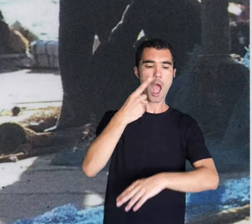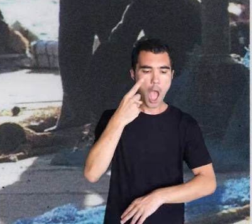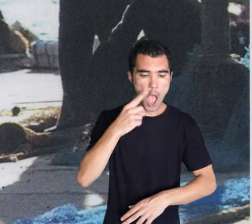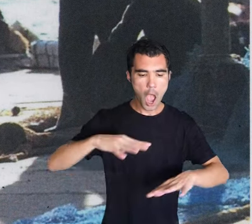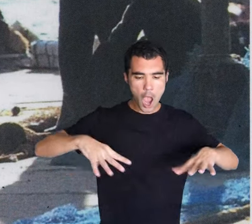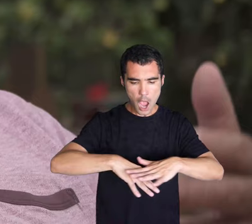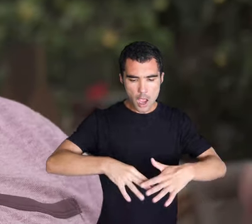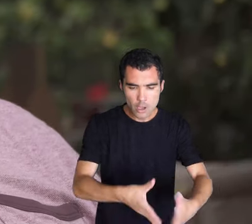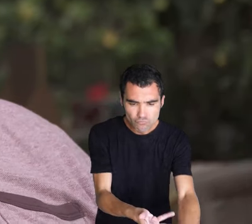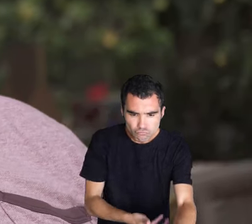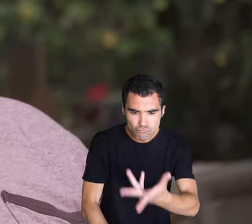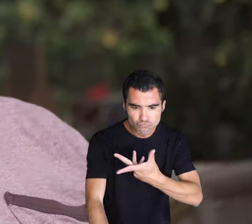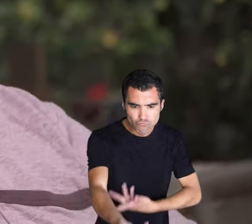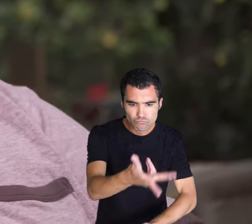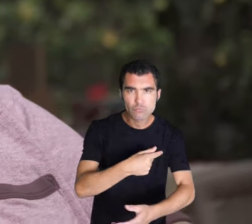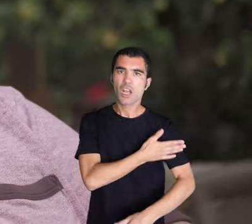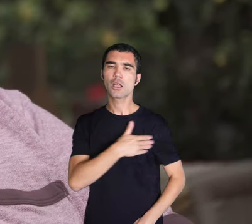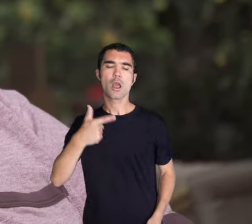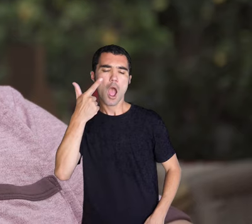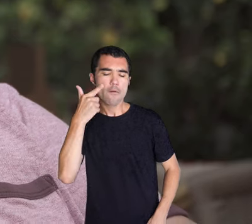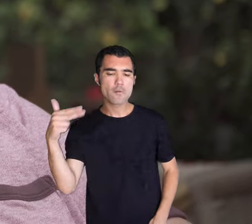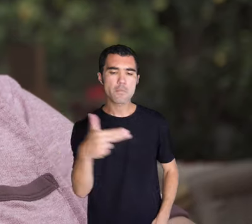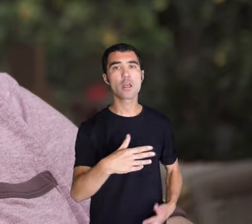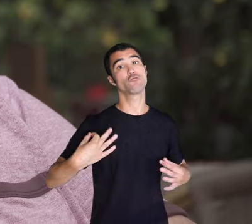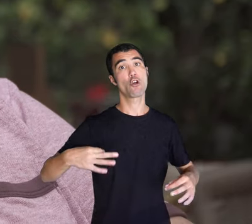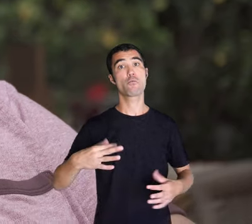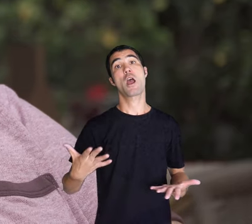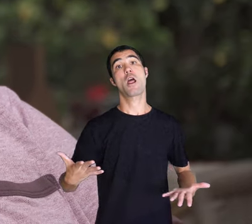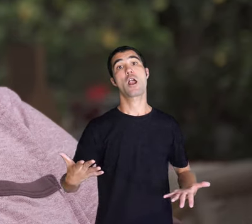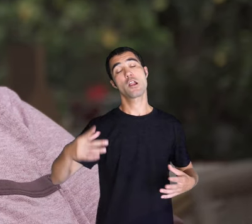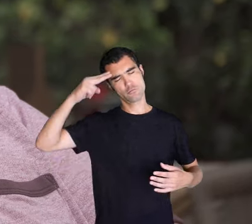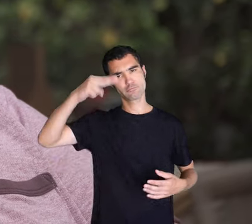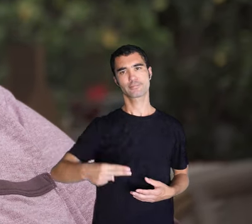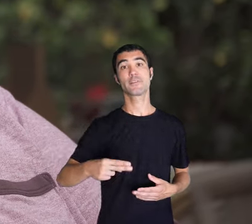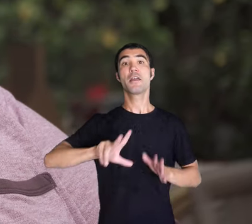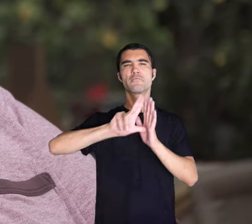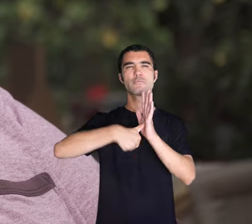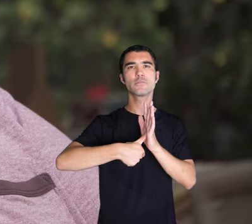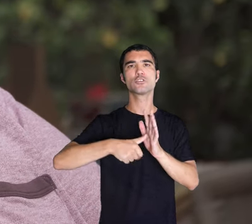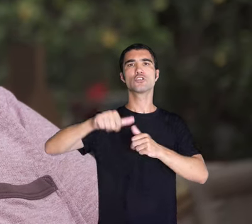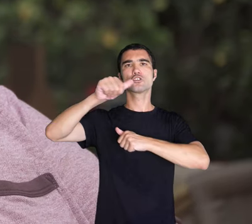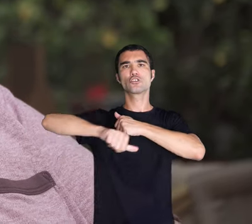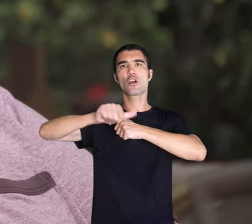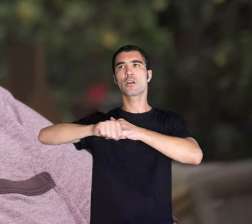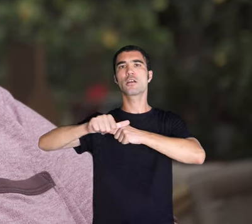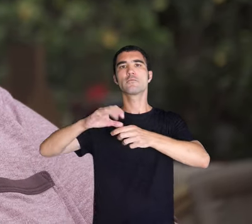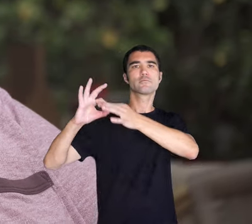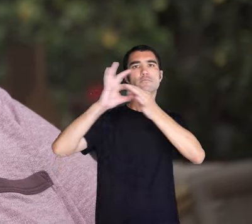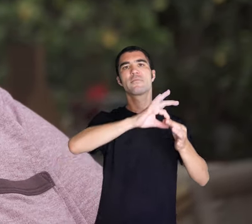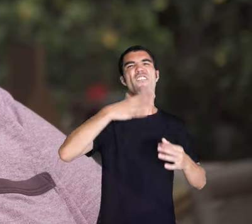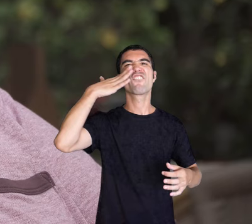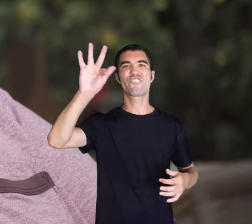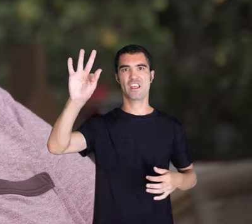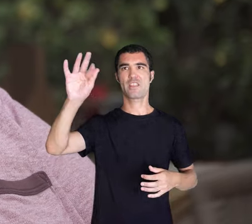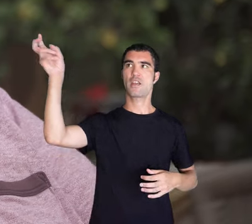com traien les xerxes i el peix i tot això, com a natural. I en fi, després vengueren els solleris francesos, que ja tenien